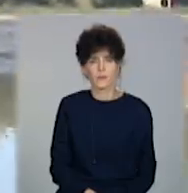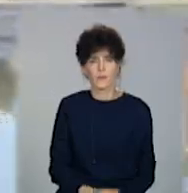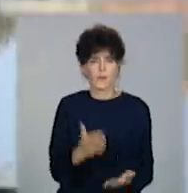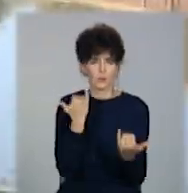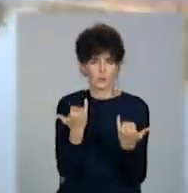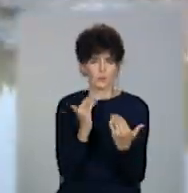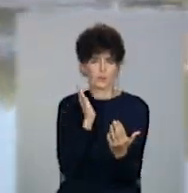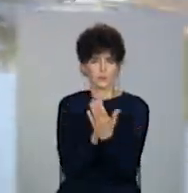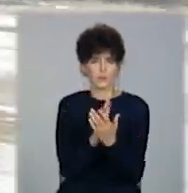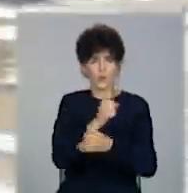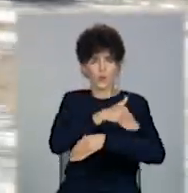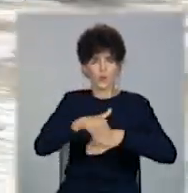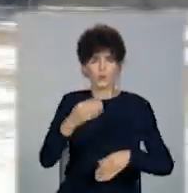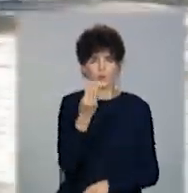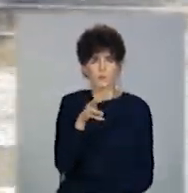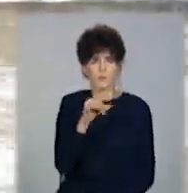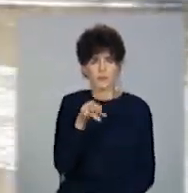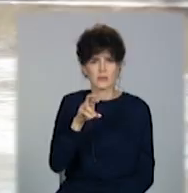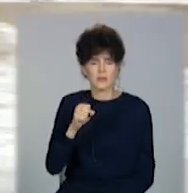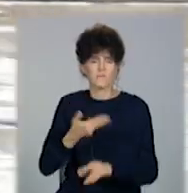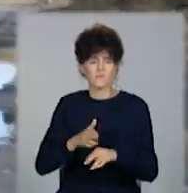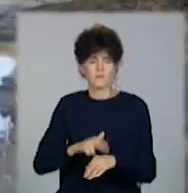Прямуємо на вулицю Шмідта з боку Дніпровської траси. І